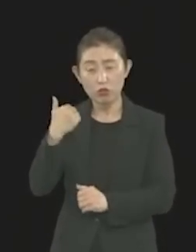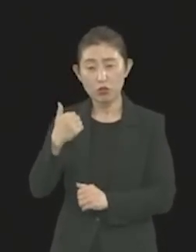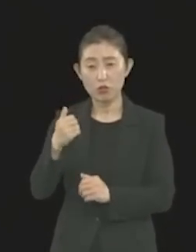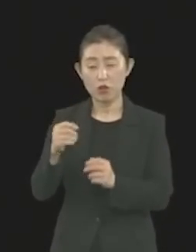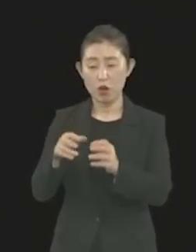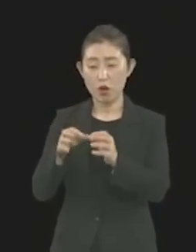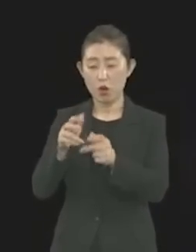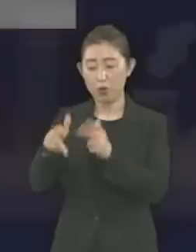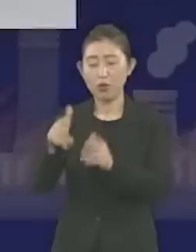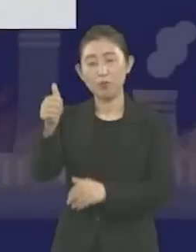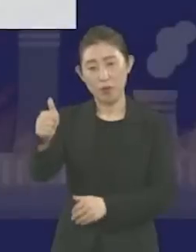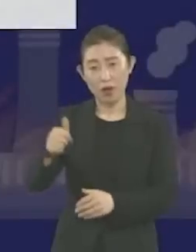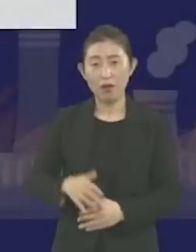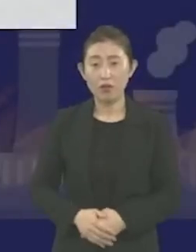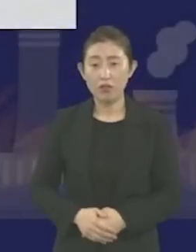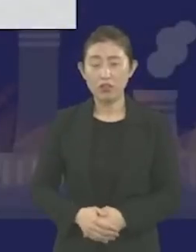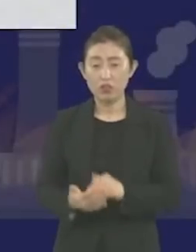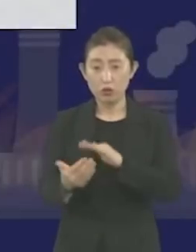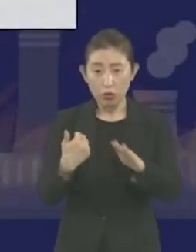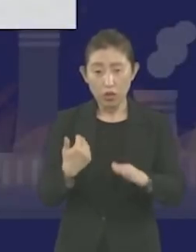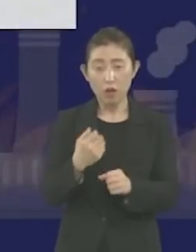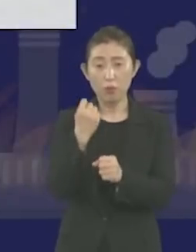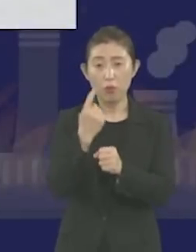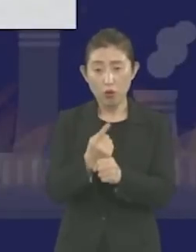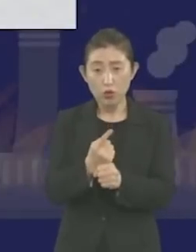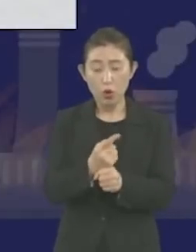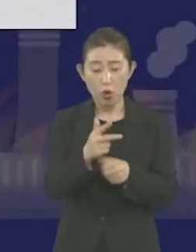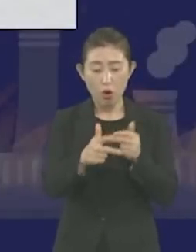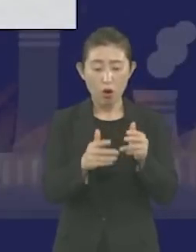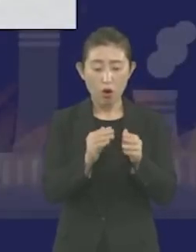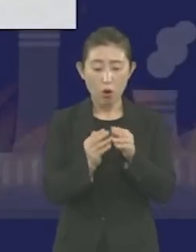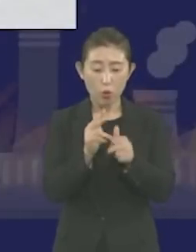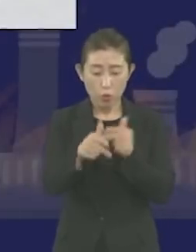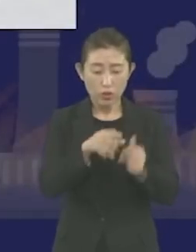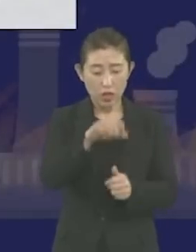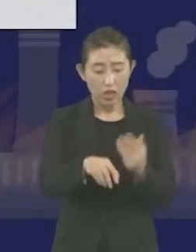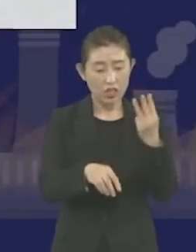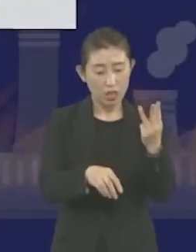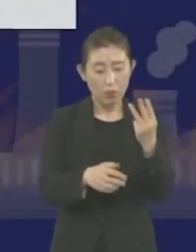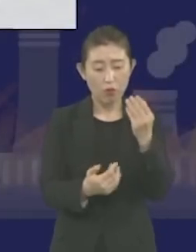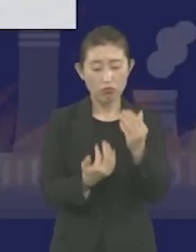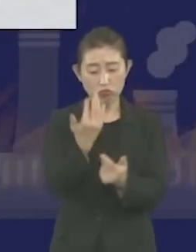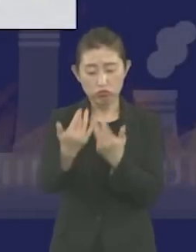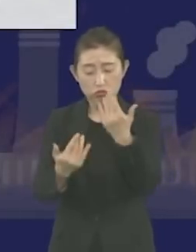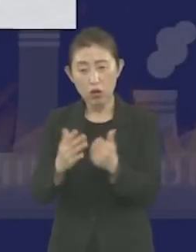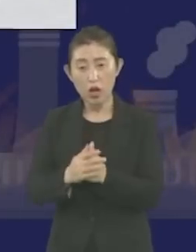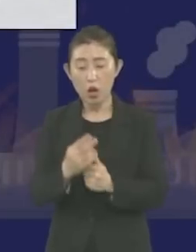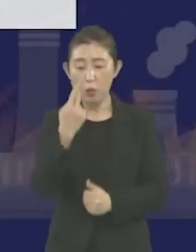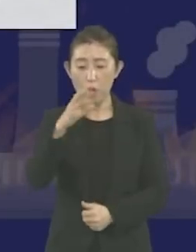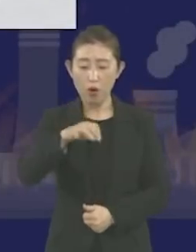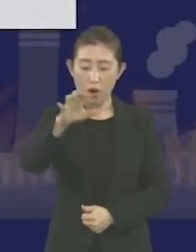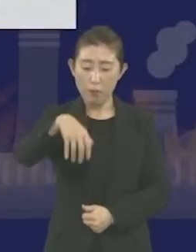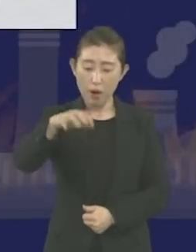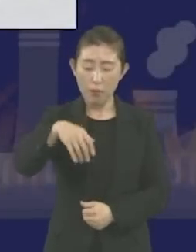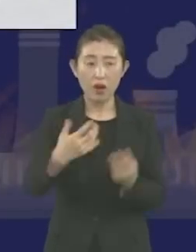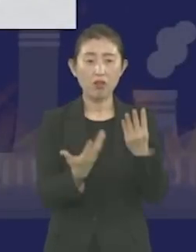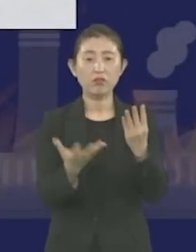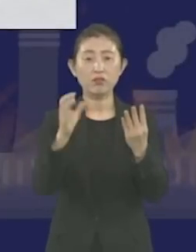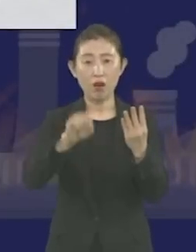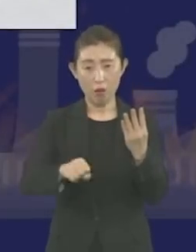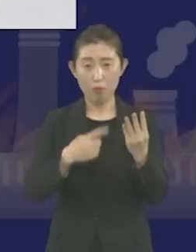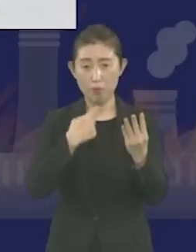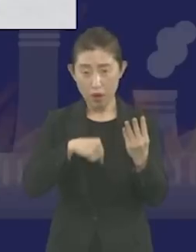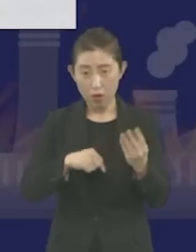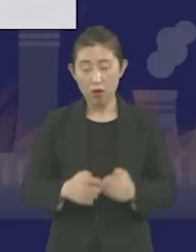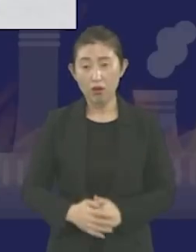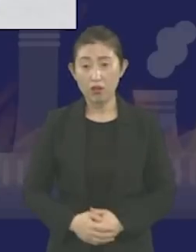A씨였습니다. 앞서 A씨는 자신의 또 다른 붕어빵 공장에서 발생한 세 차례의 화재로 보험금 4억 원가량을 수령한 바